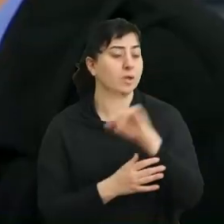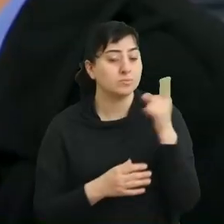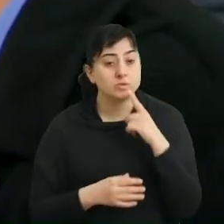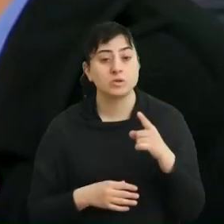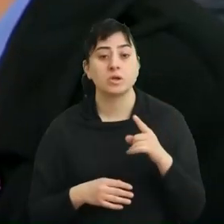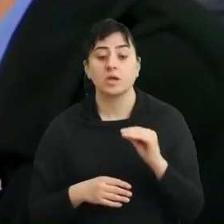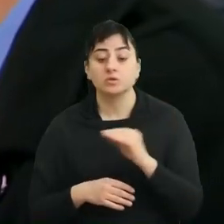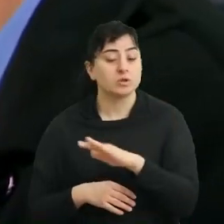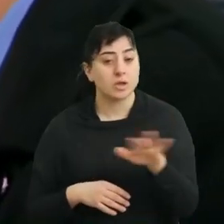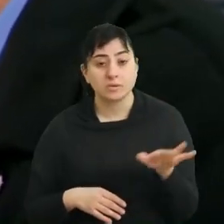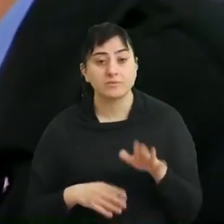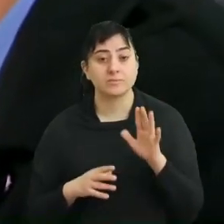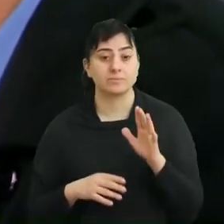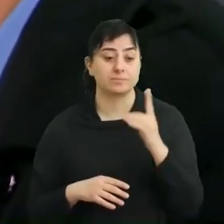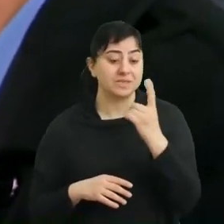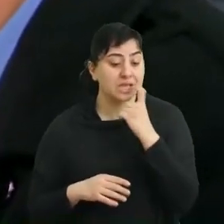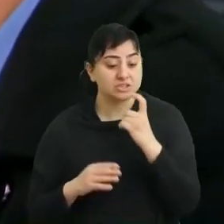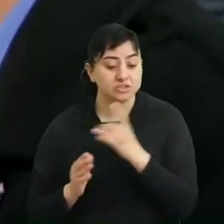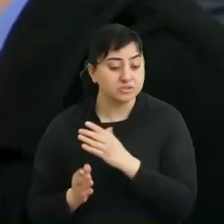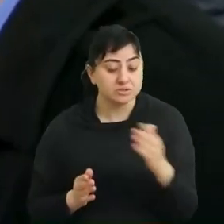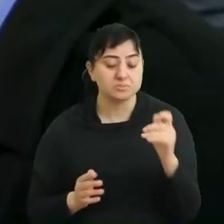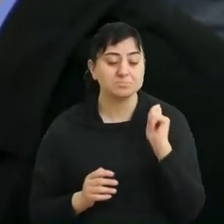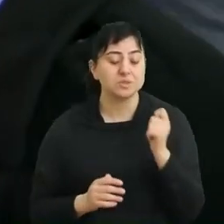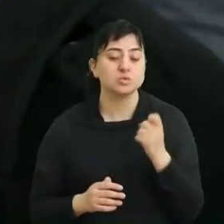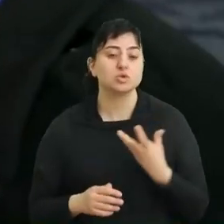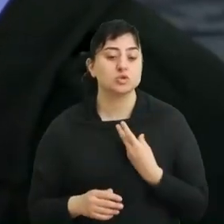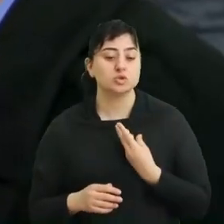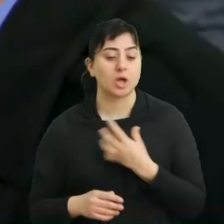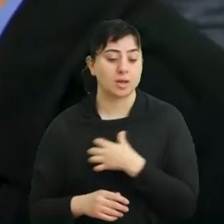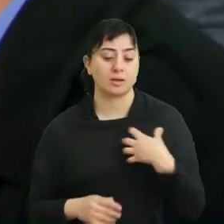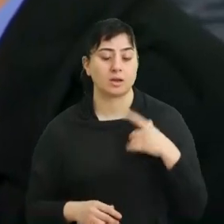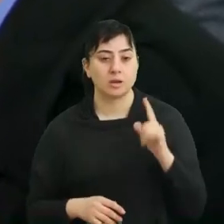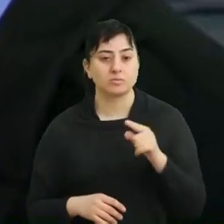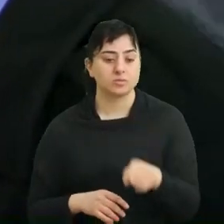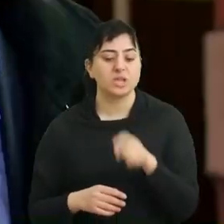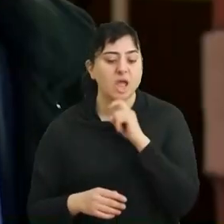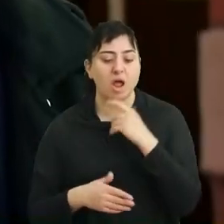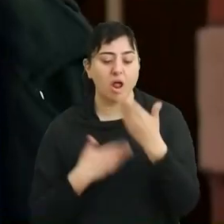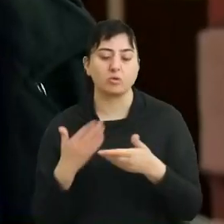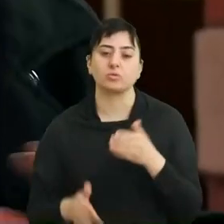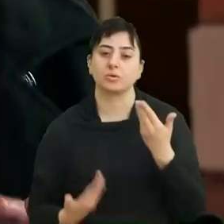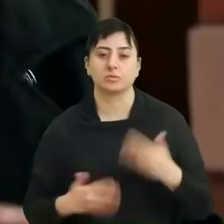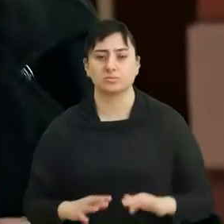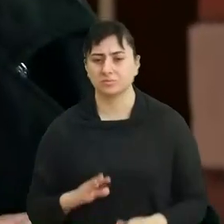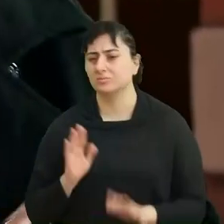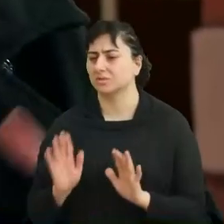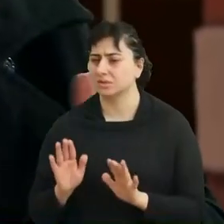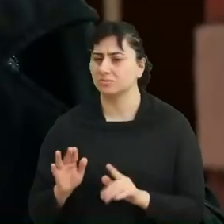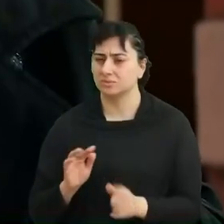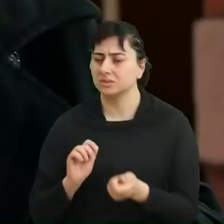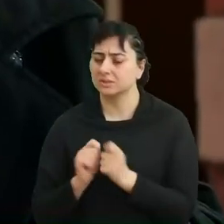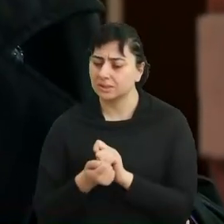söylüyor, her çocuk en az bir yaşına kadar anne sütüyle beslenmeli. Bu senaryo insanları yanlış yönlendiriyor. Haklısın hayatım, sakin ol. Zaten